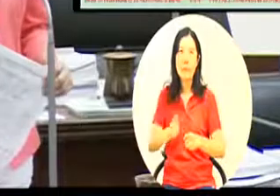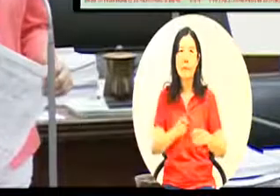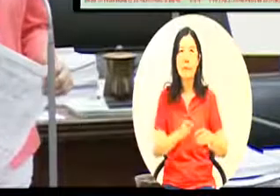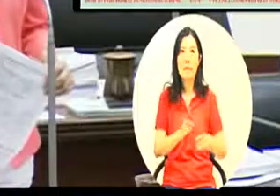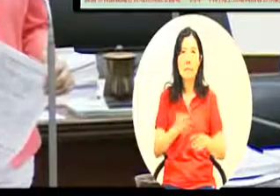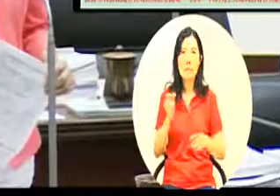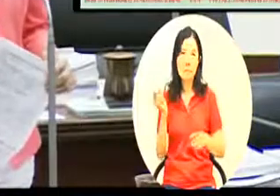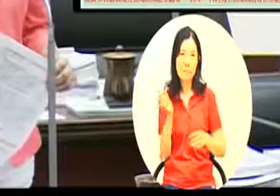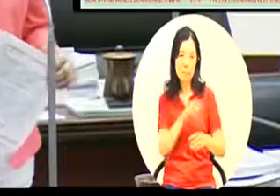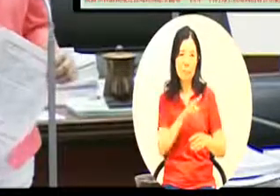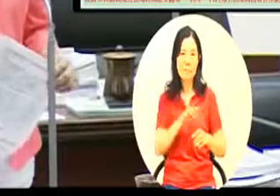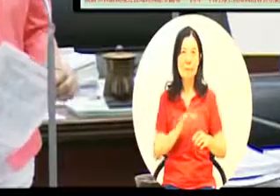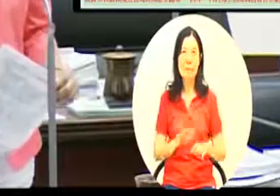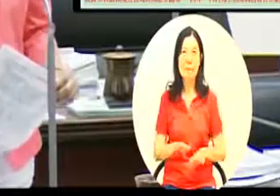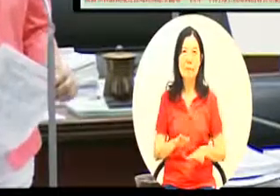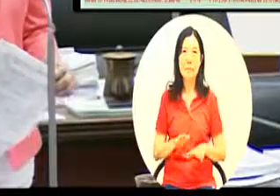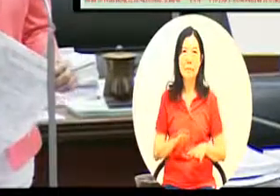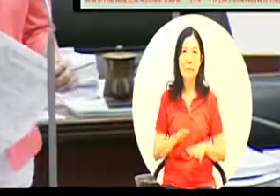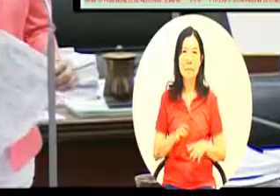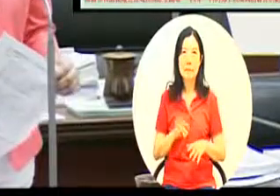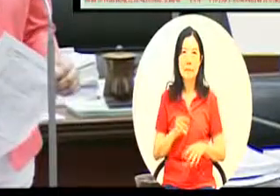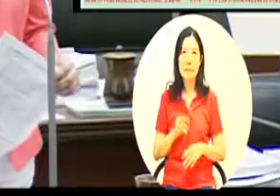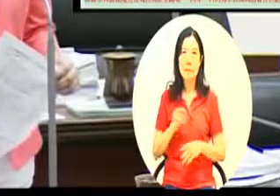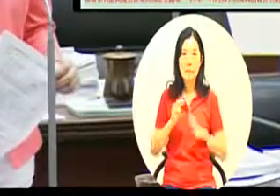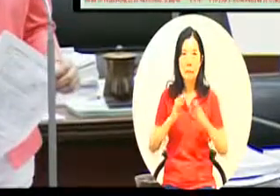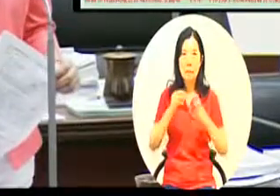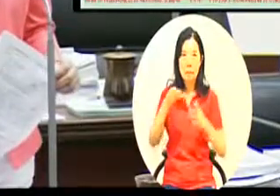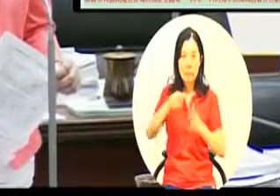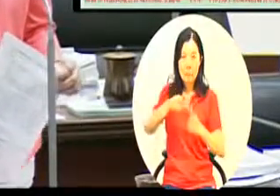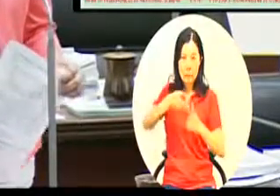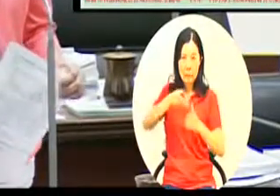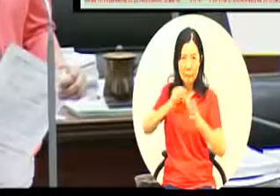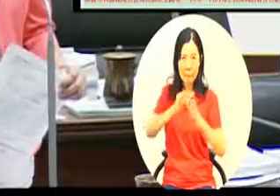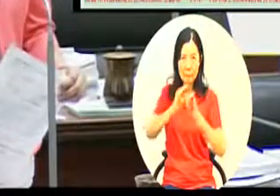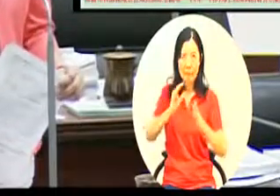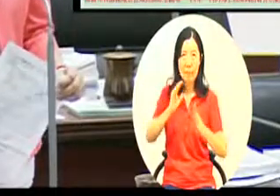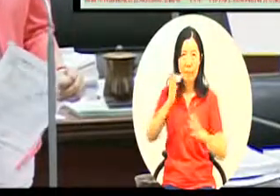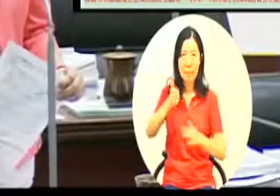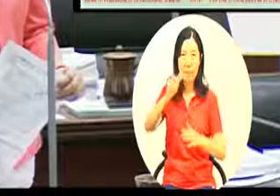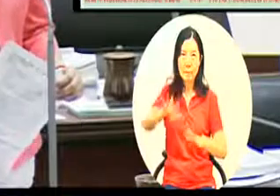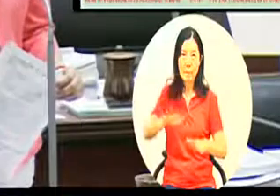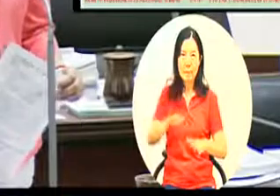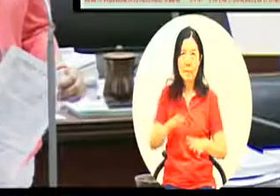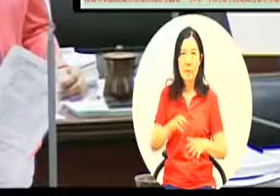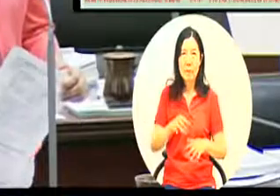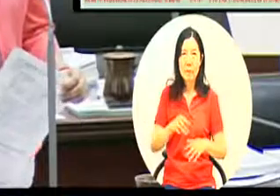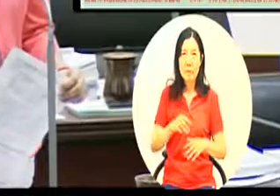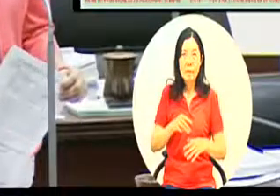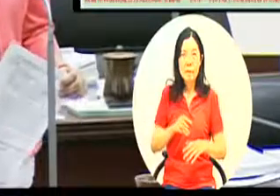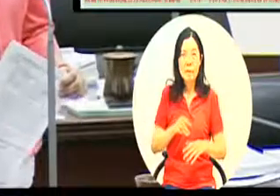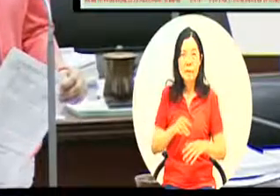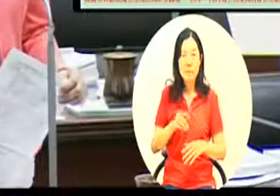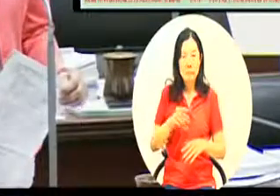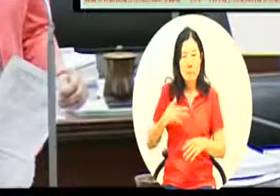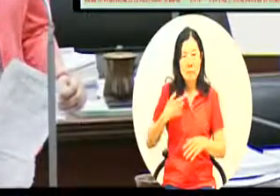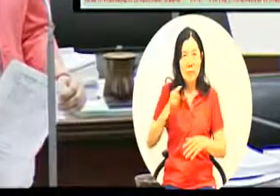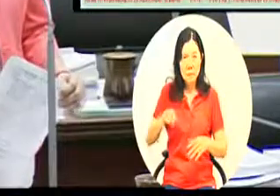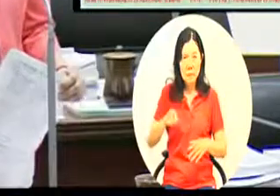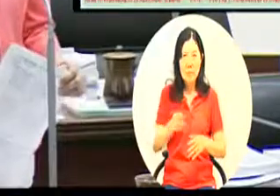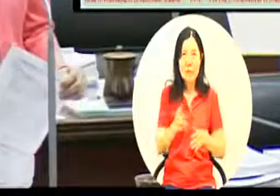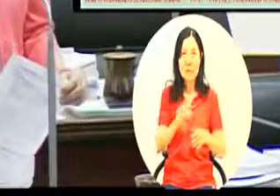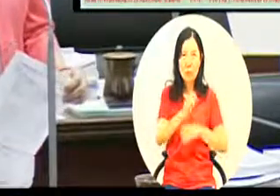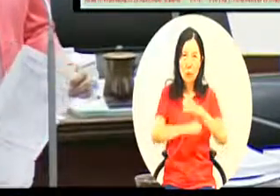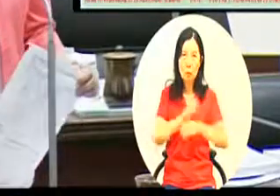呢我们教育局长也很有心，他说他真的是不知道事先有这个活动，但是他还也可以，如果知道的